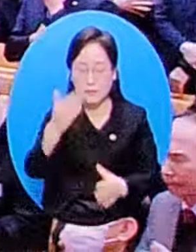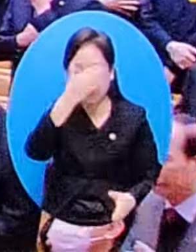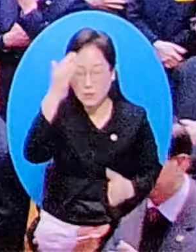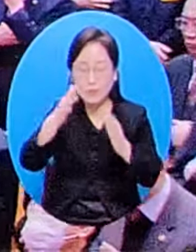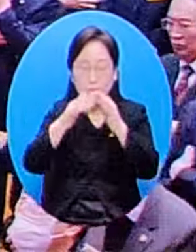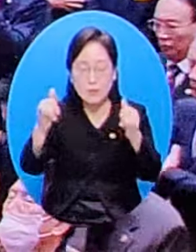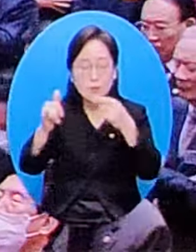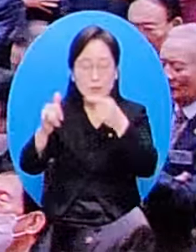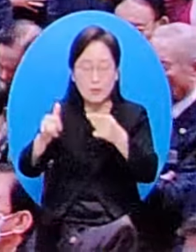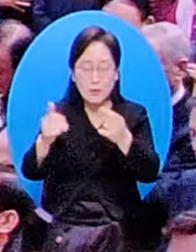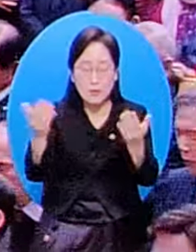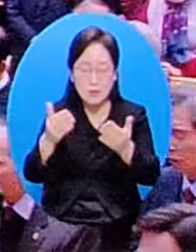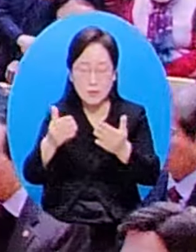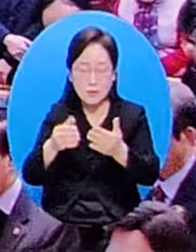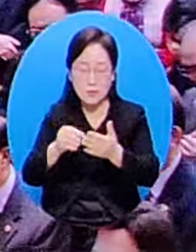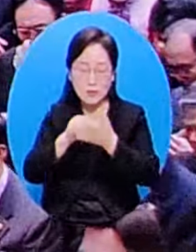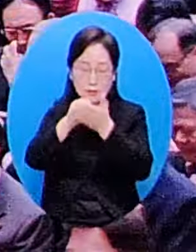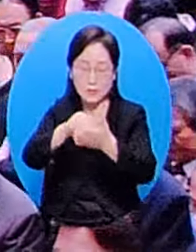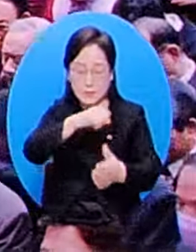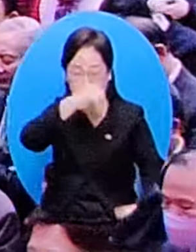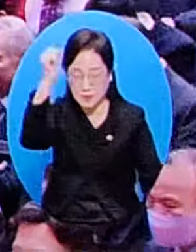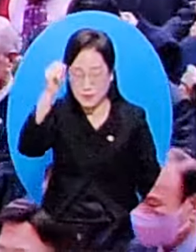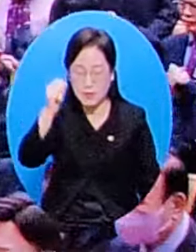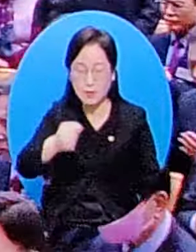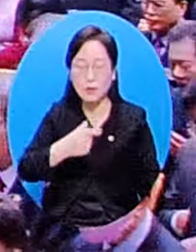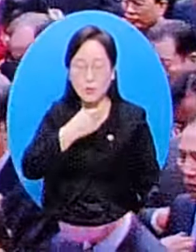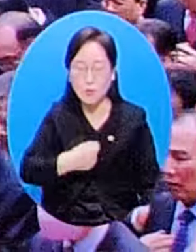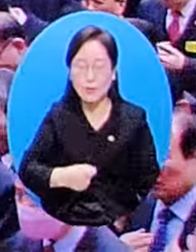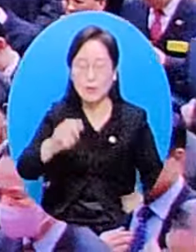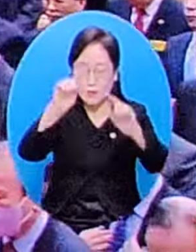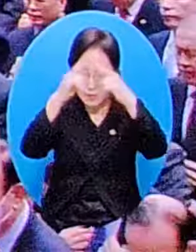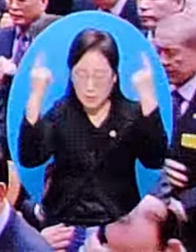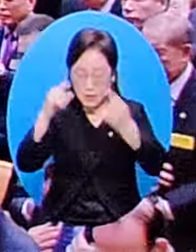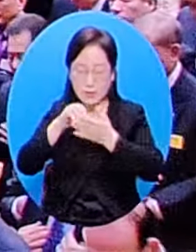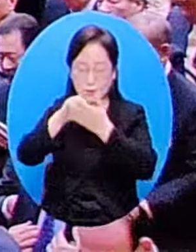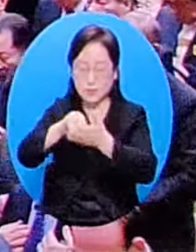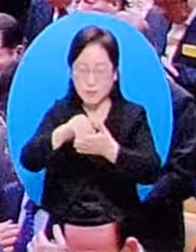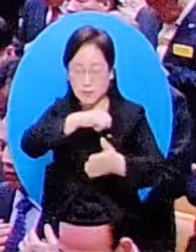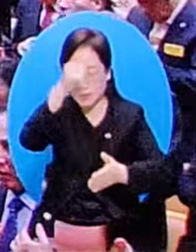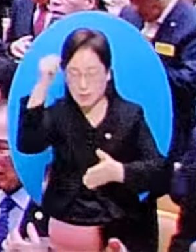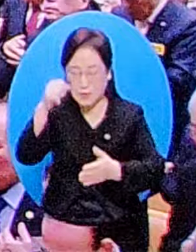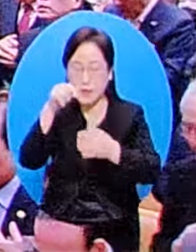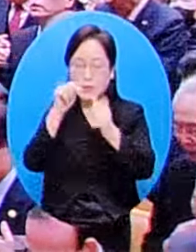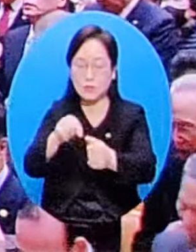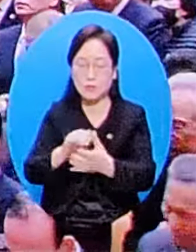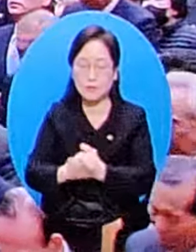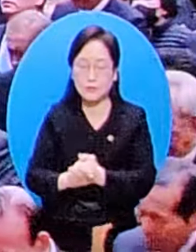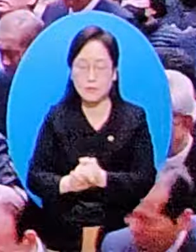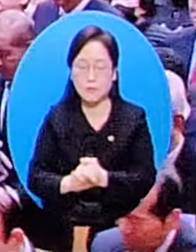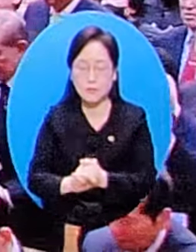젊은이들에게 직장의 문이 열리고 또 원하는 대학으로 입학하게 되는 은혜가 임할지어다.